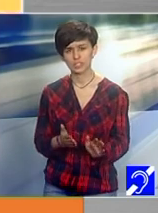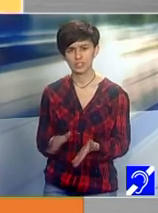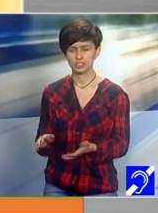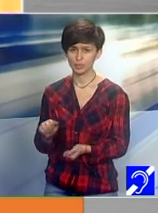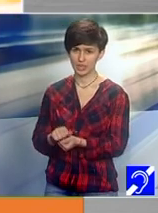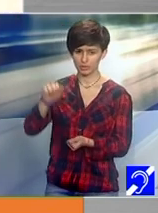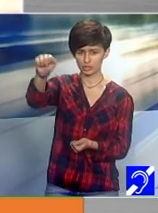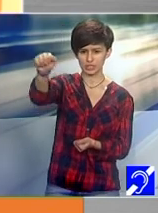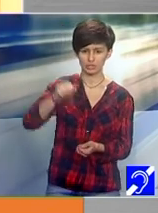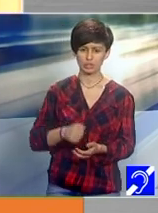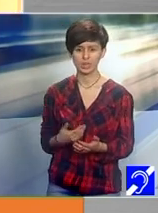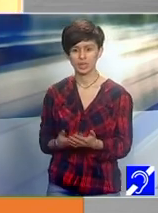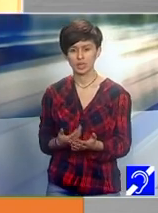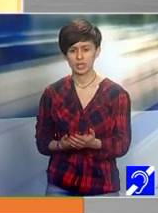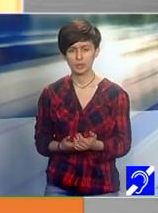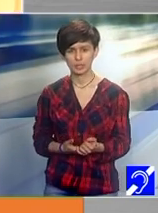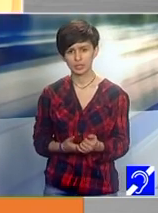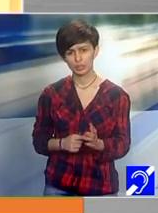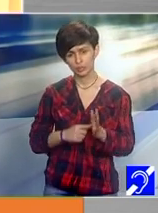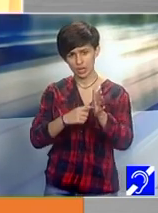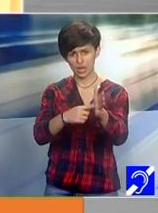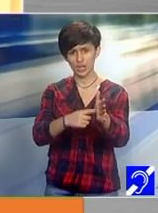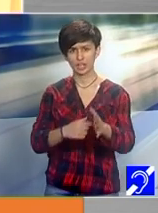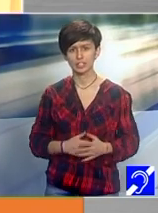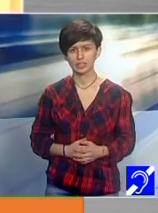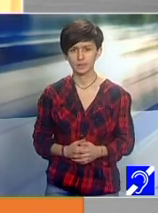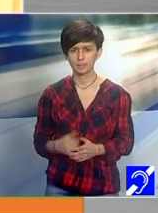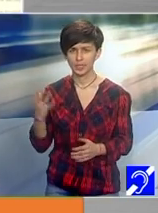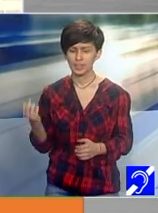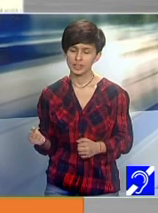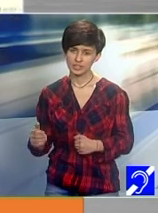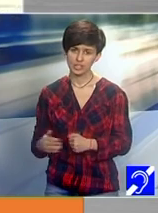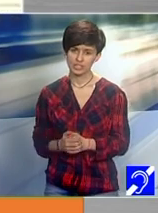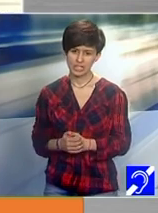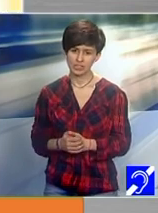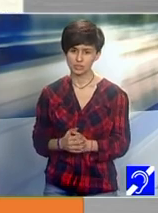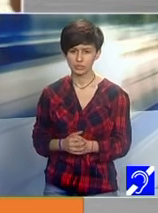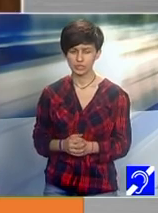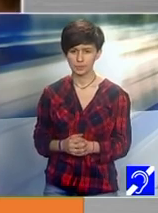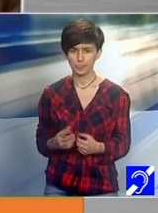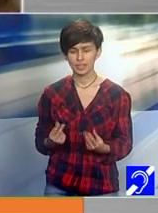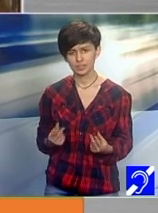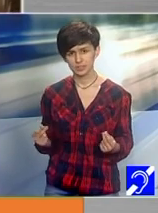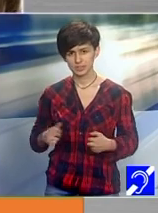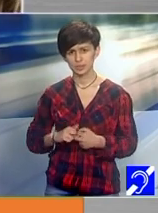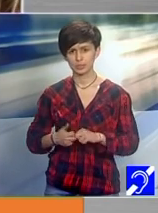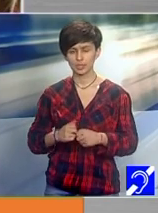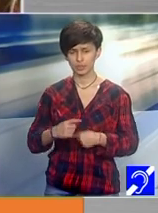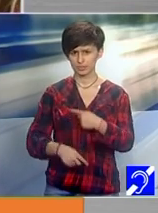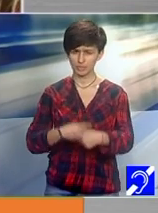protest pentru a arăta odată ce se ascunde sub preș. Sunt multe probleme în sistemul de